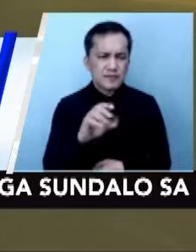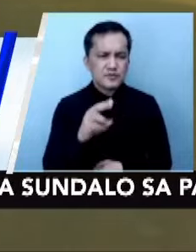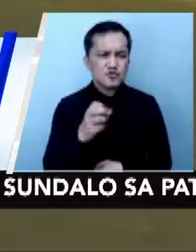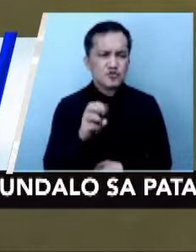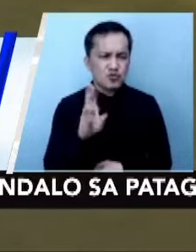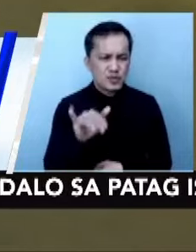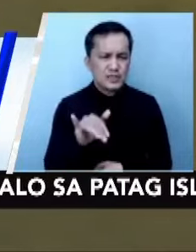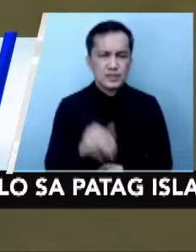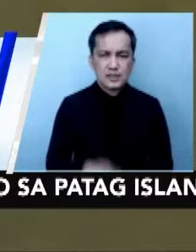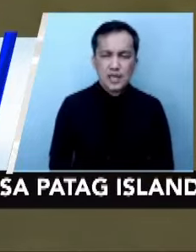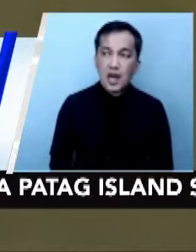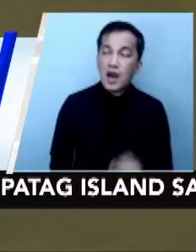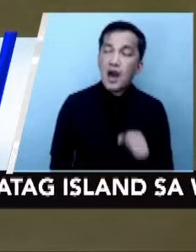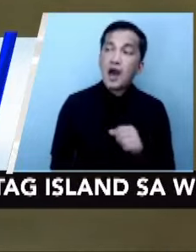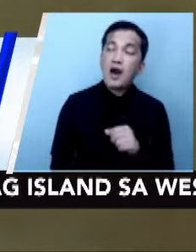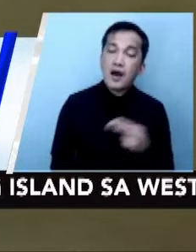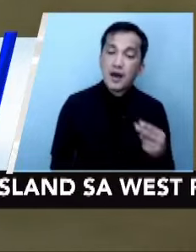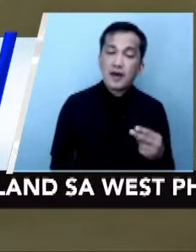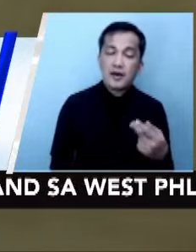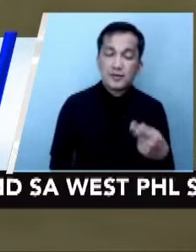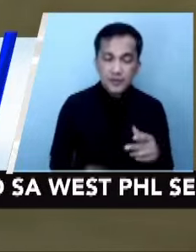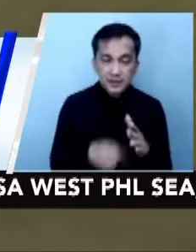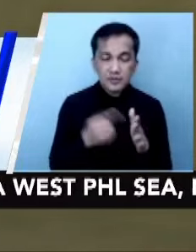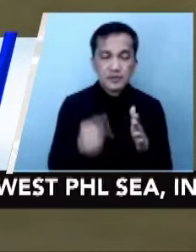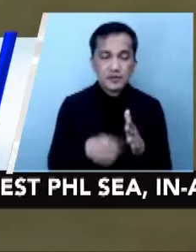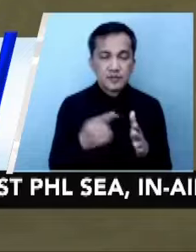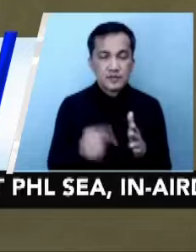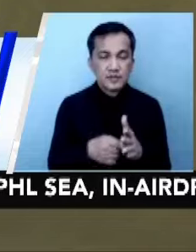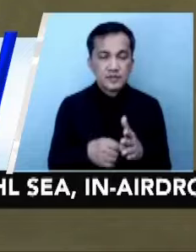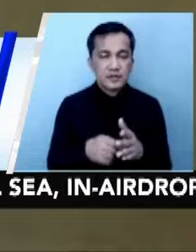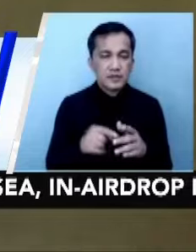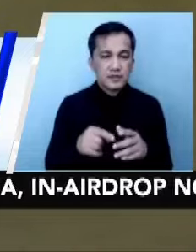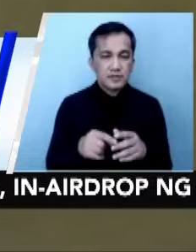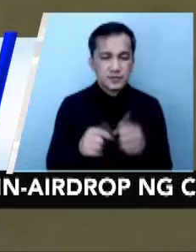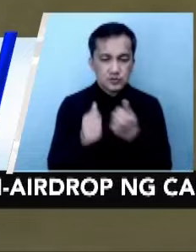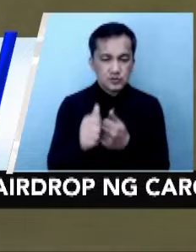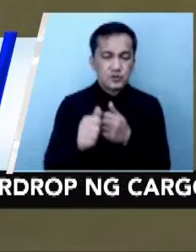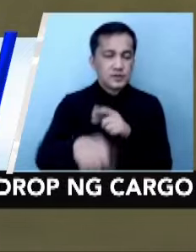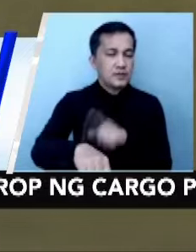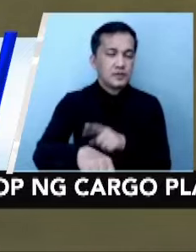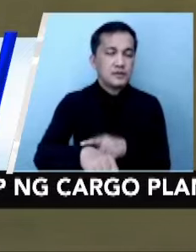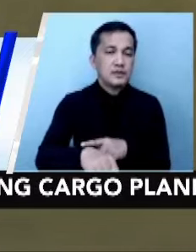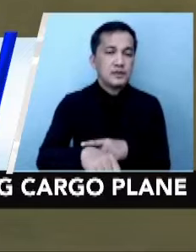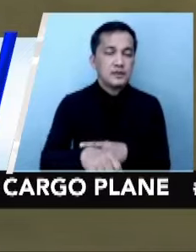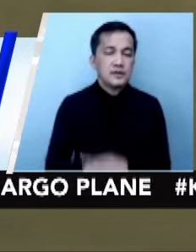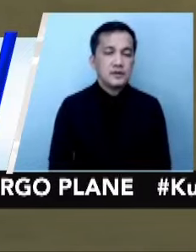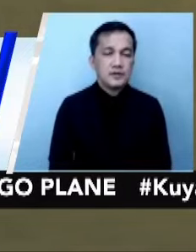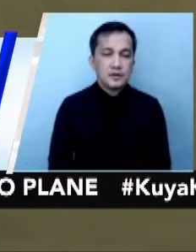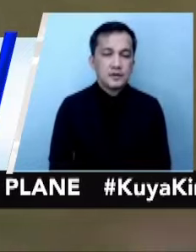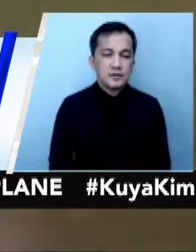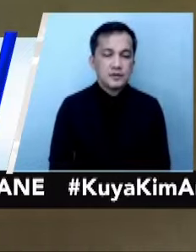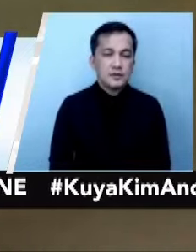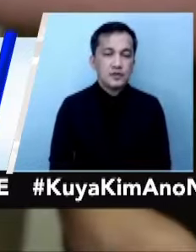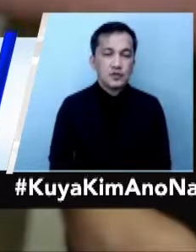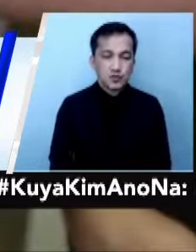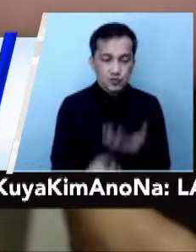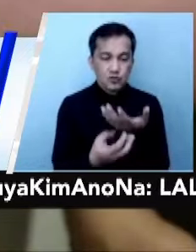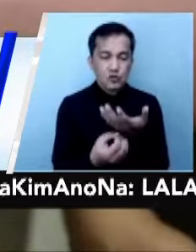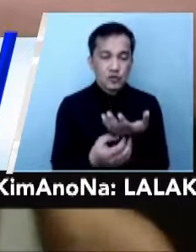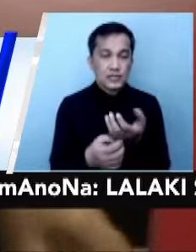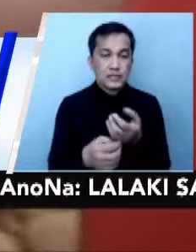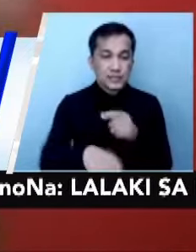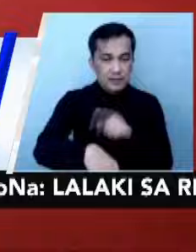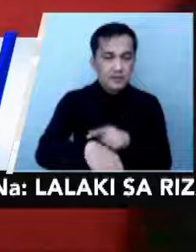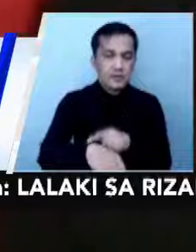time po kasi yan, sir. So, may sinusunod po kami oras. Lalo na pag cooking time, cooking niya.